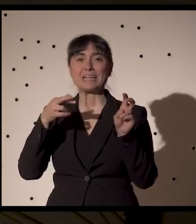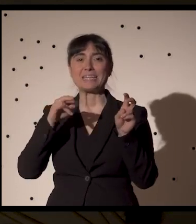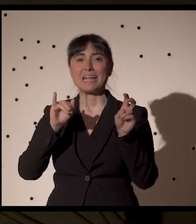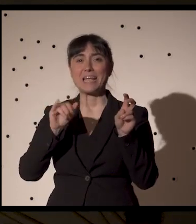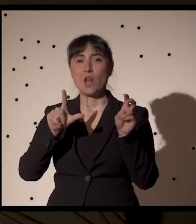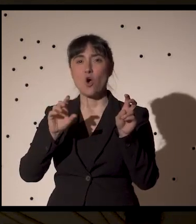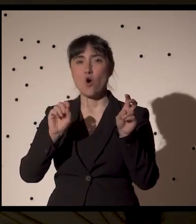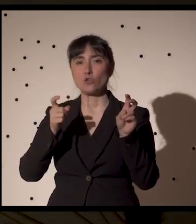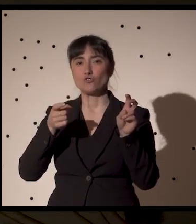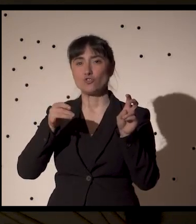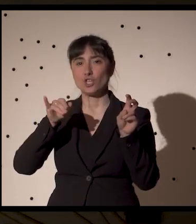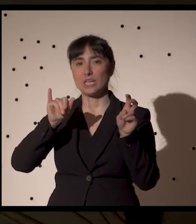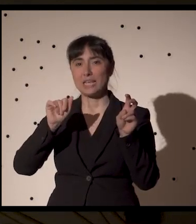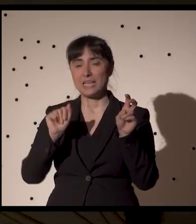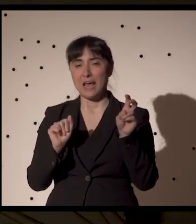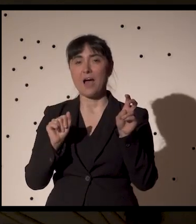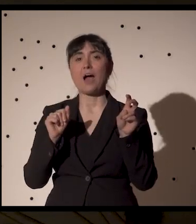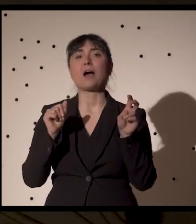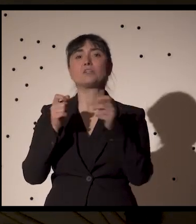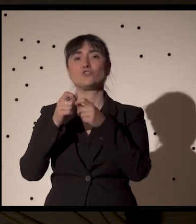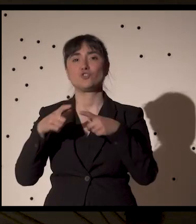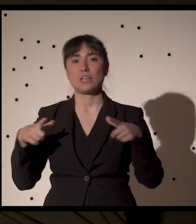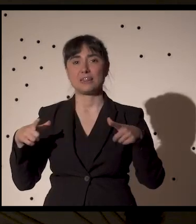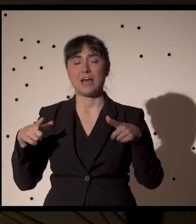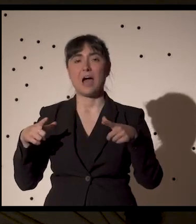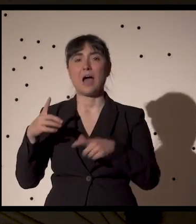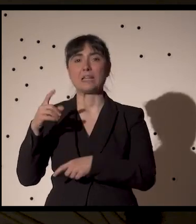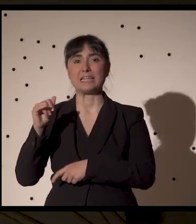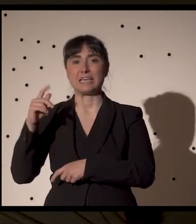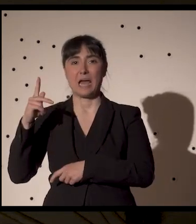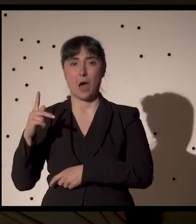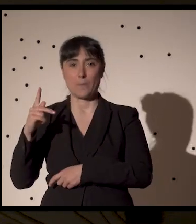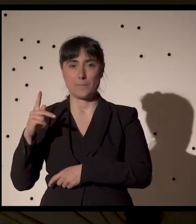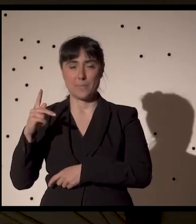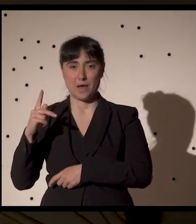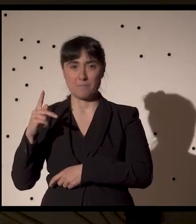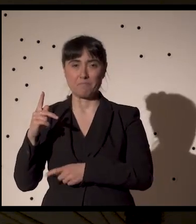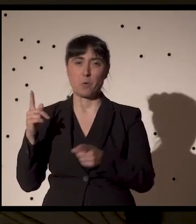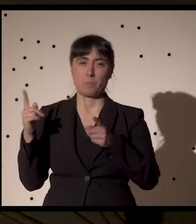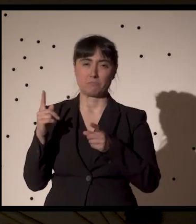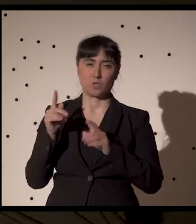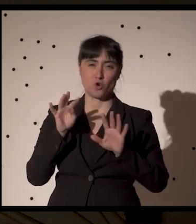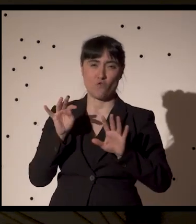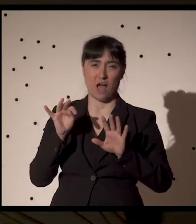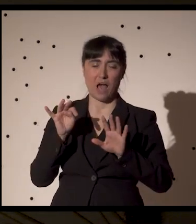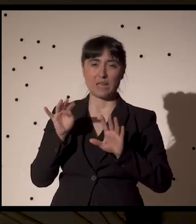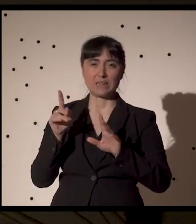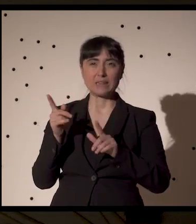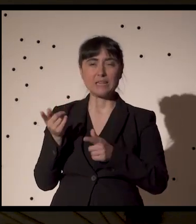un romanzo pubblicato tra la fine degli anni 80 e negli anni 90 un'interrogazione